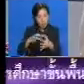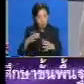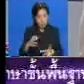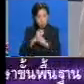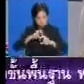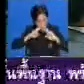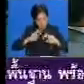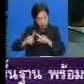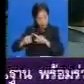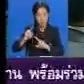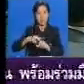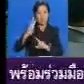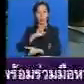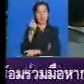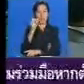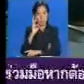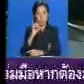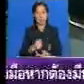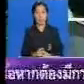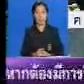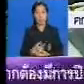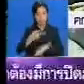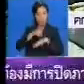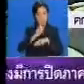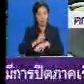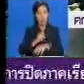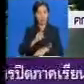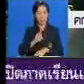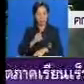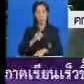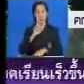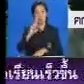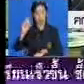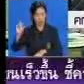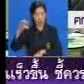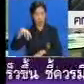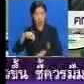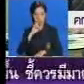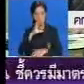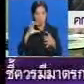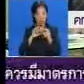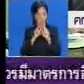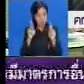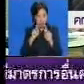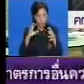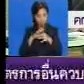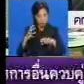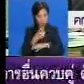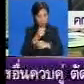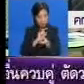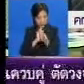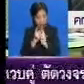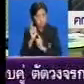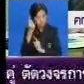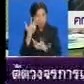มนี้ค่ะนายชัยชิดชอบประธานรัฐสภากล่าวว่าคณะกรรมการสมานฉันท์เพื่อการปฏิรูปการเมืองและศึกษาการแก้ไขรัฐธร